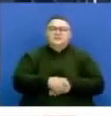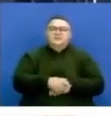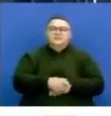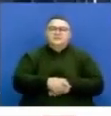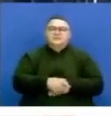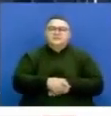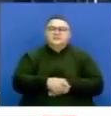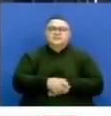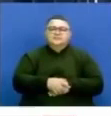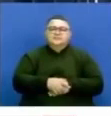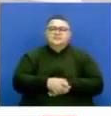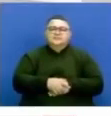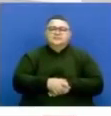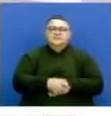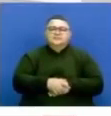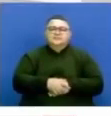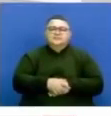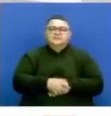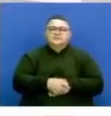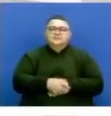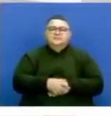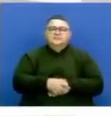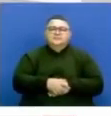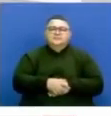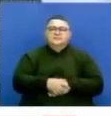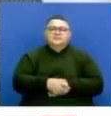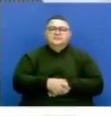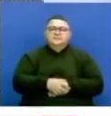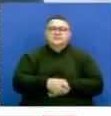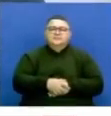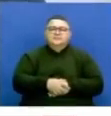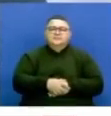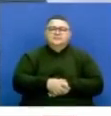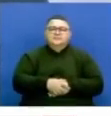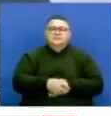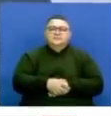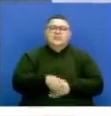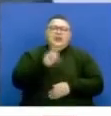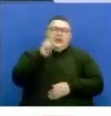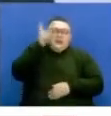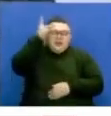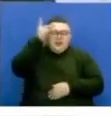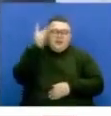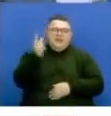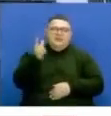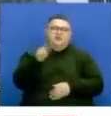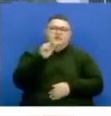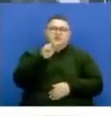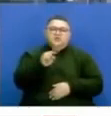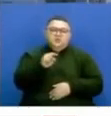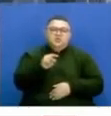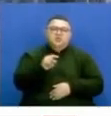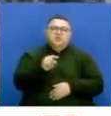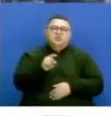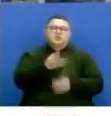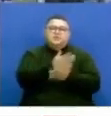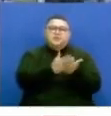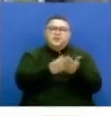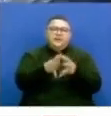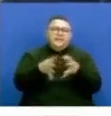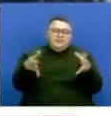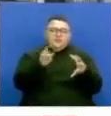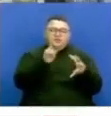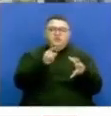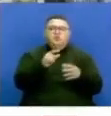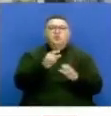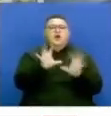PBB hari ini, juga di mana dalam resolusi tersebut sebagian besar atau hampir seluruh